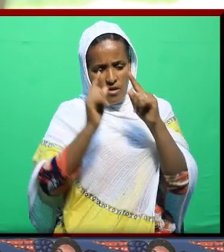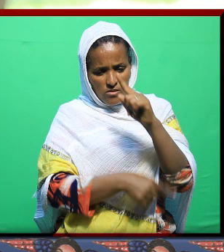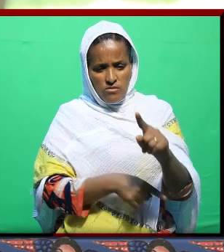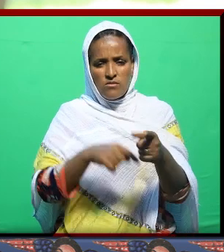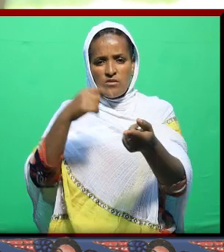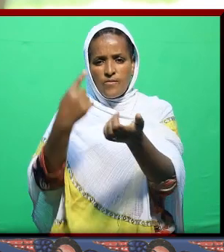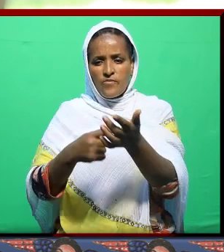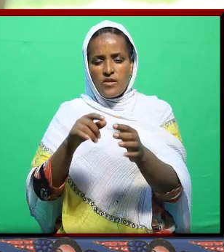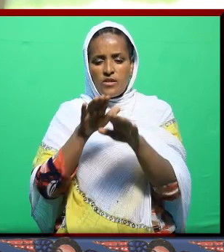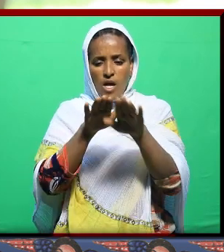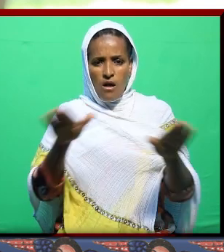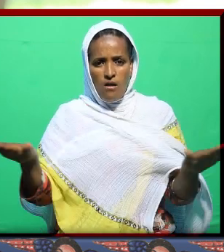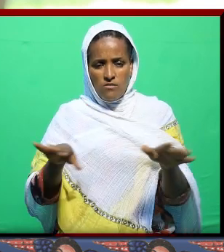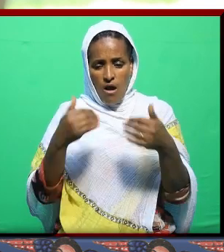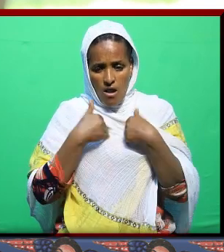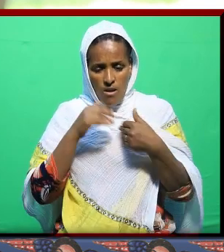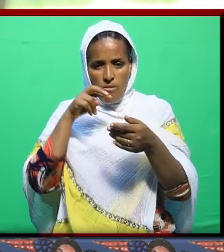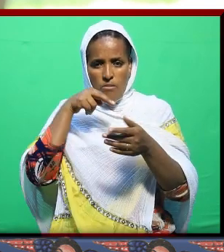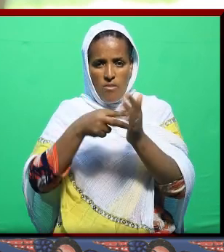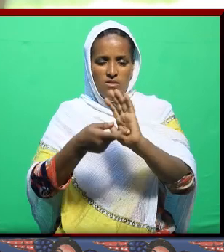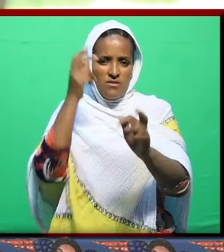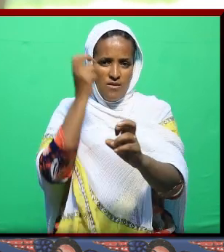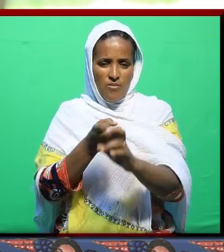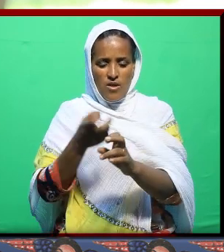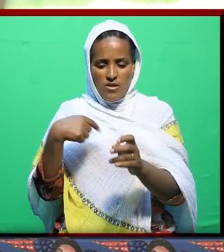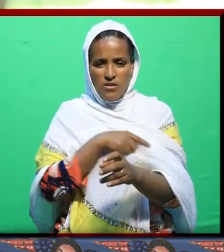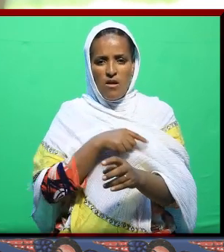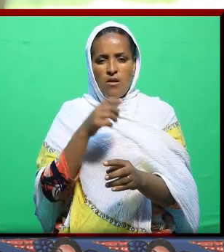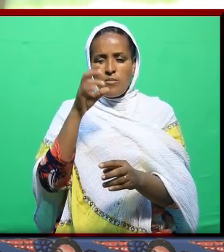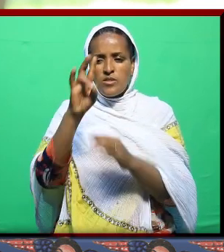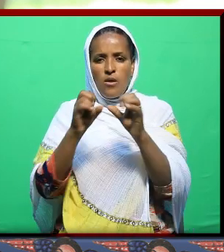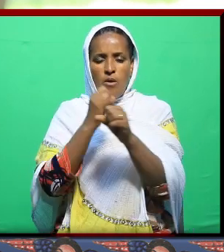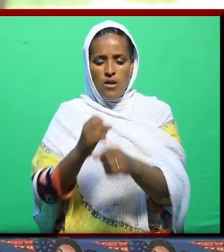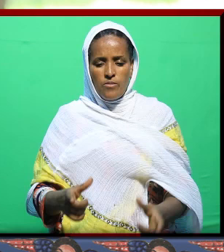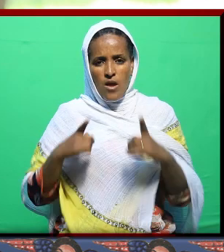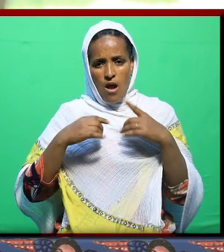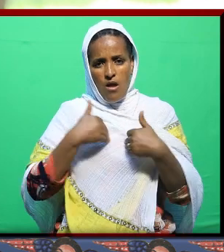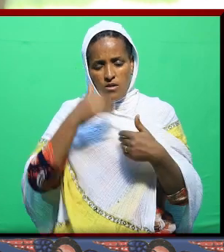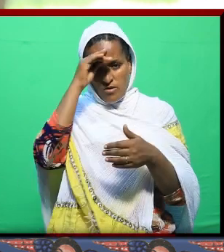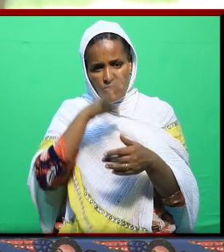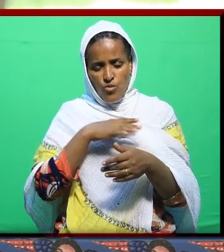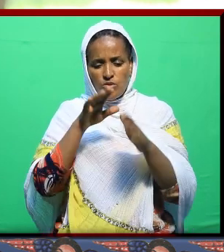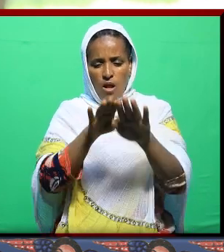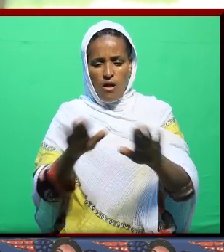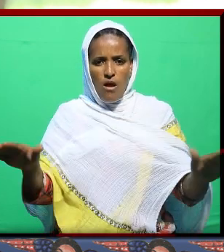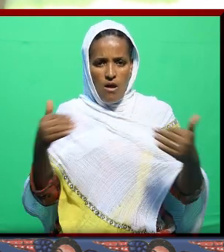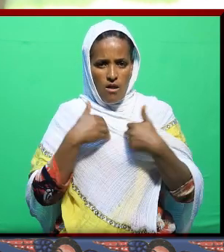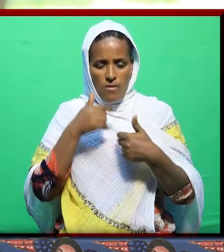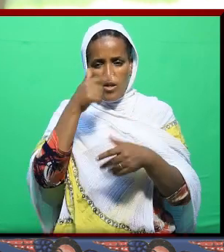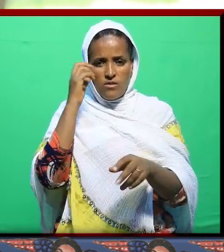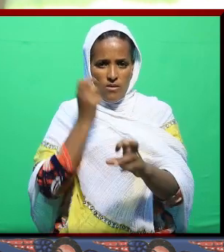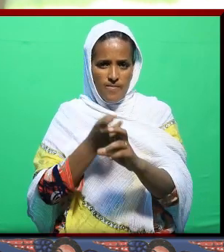እየዘመተ ጽማዊን አገኛለሁ ማለት የለም አሁንኛ ራሳችን ሁላችን በሰባ ዓለም ያለነው ሰዎች ጽማዊ ያለን